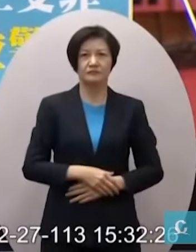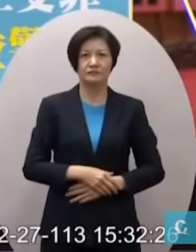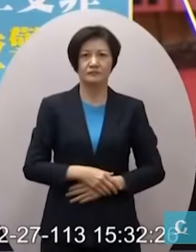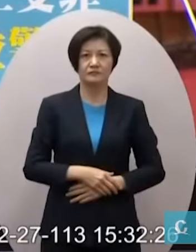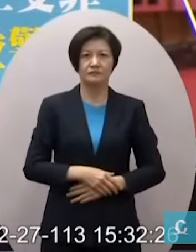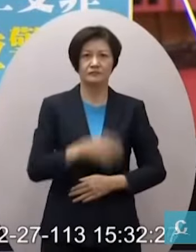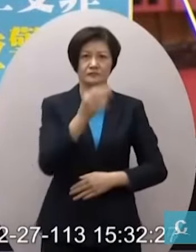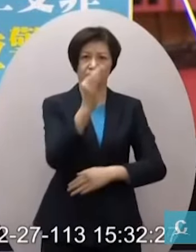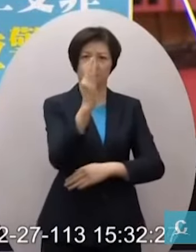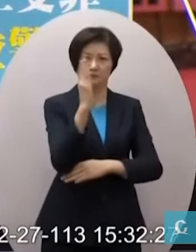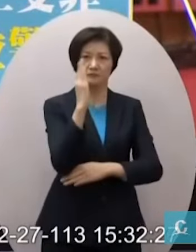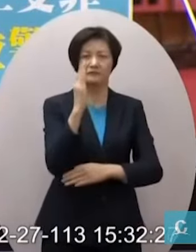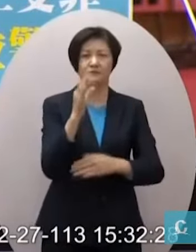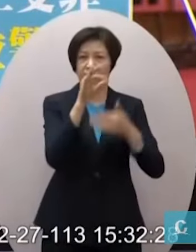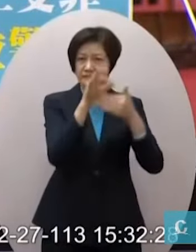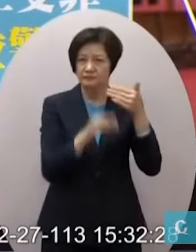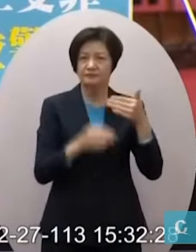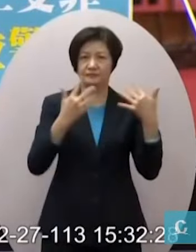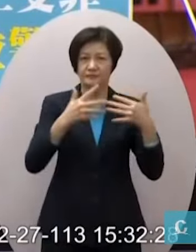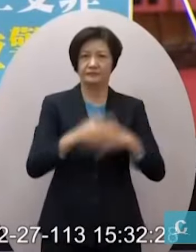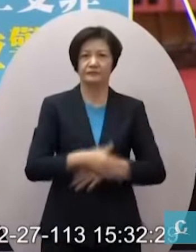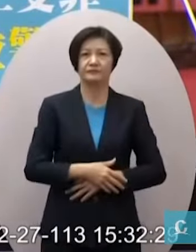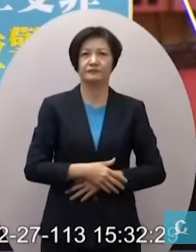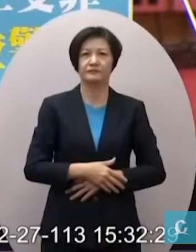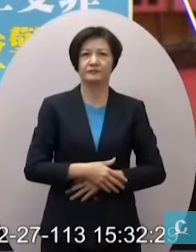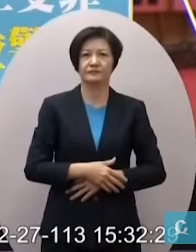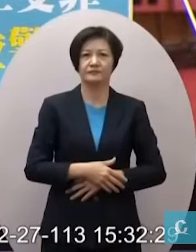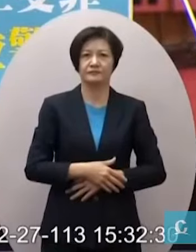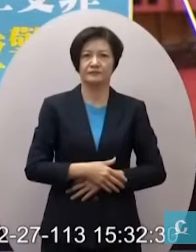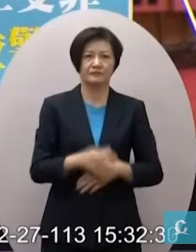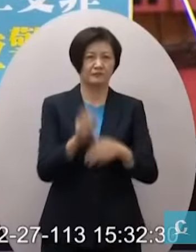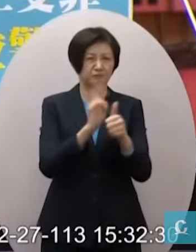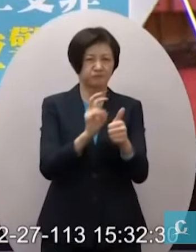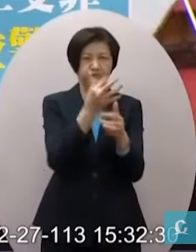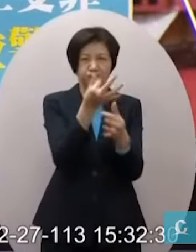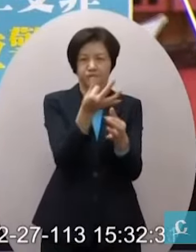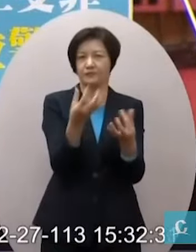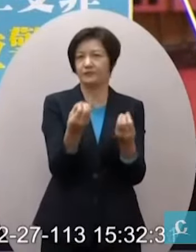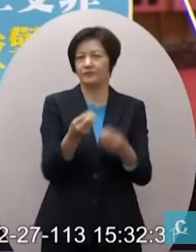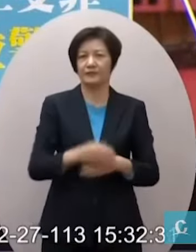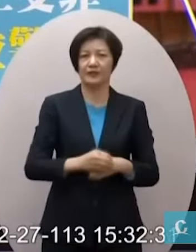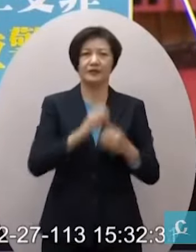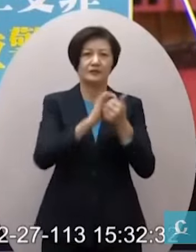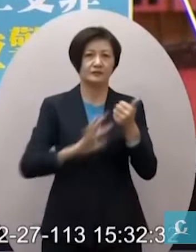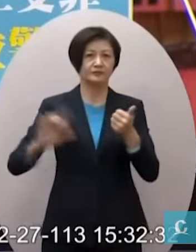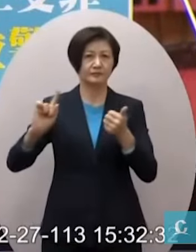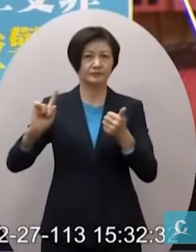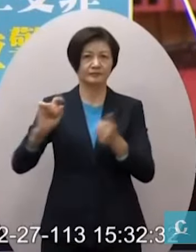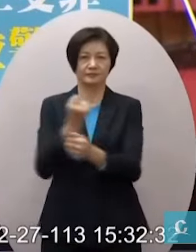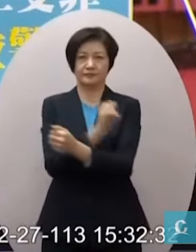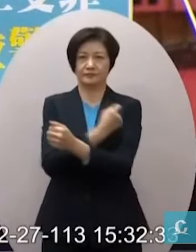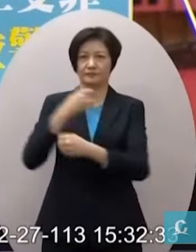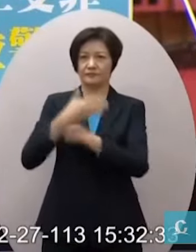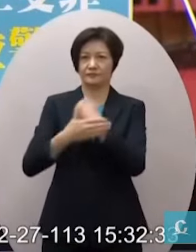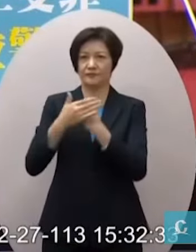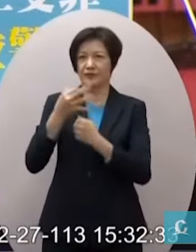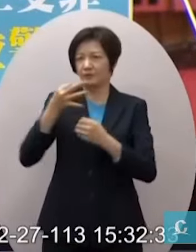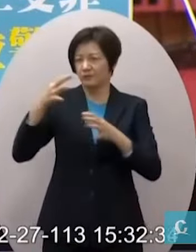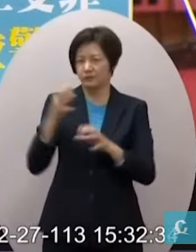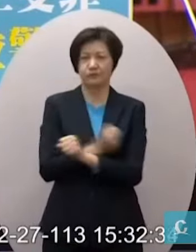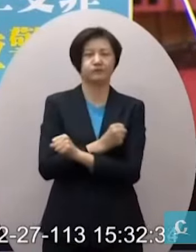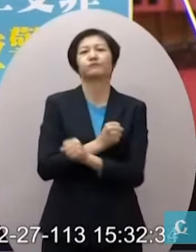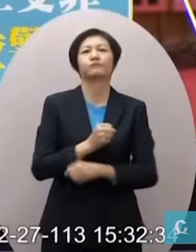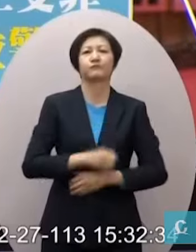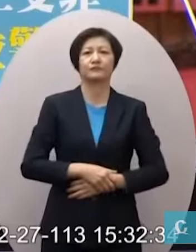财政纪律啊不够周监督周全，产生今天劳保的亏损连